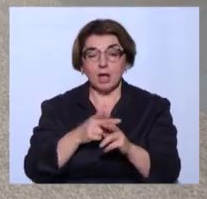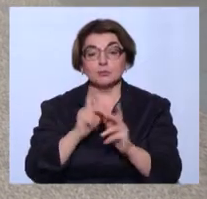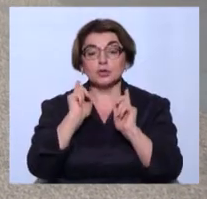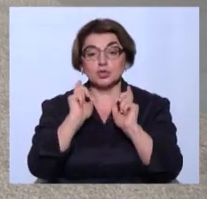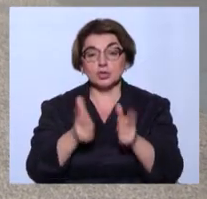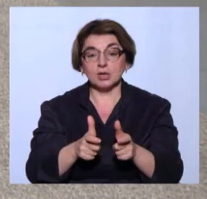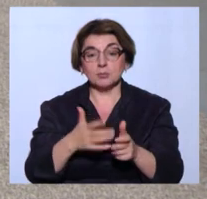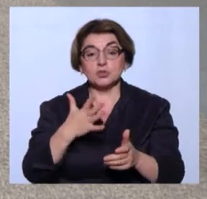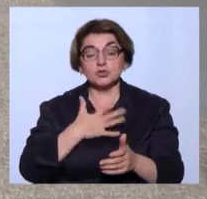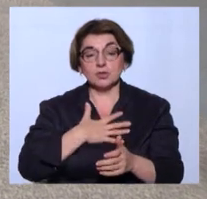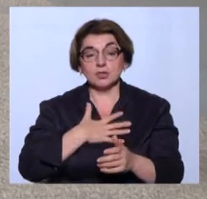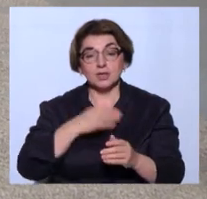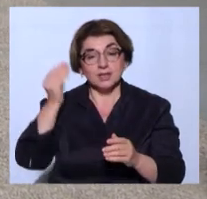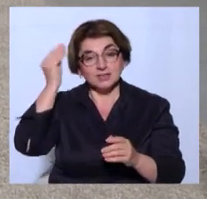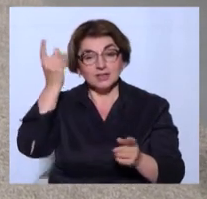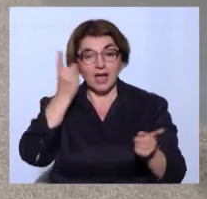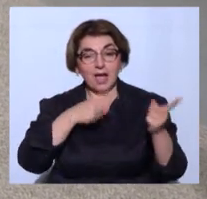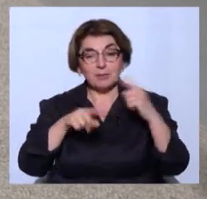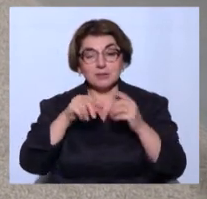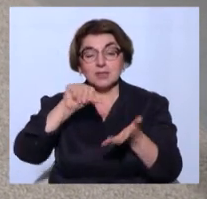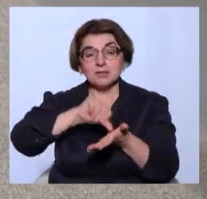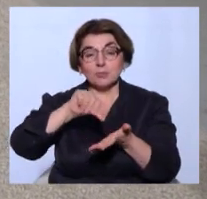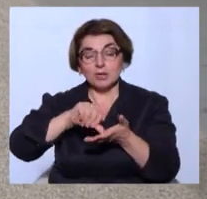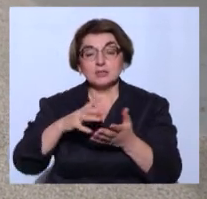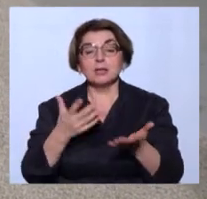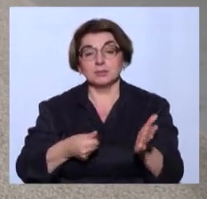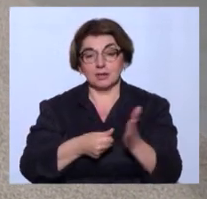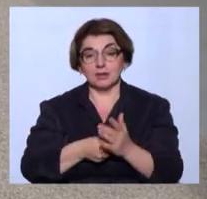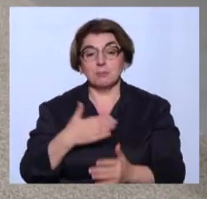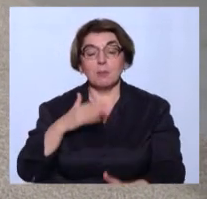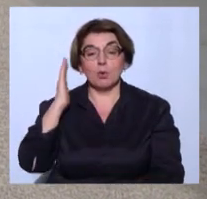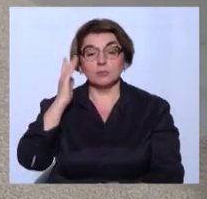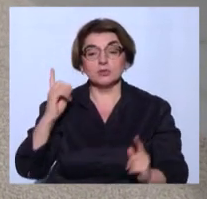კი შეგიძლიათ ჩვენი ზღაპრის პერსონაჟებიც მოიშველიოთ.